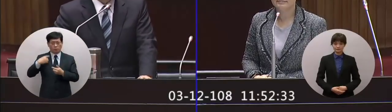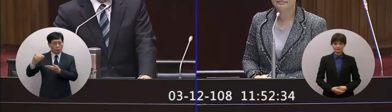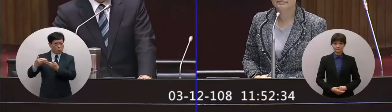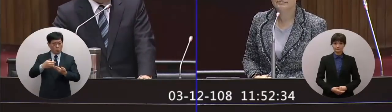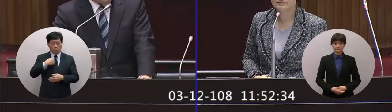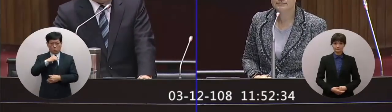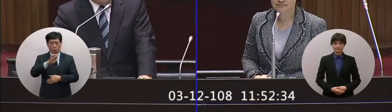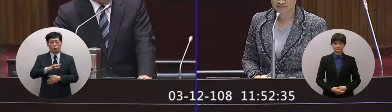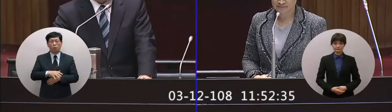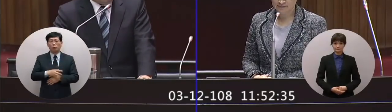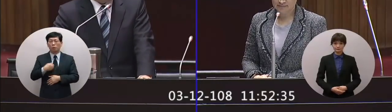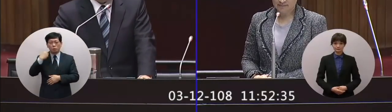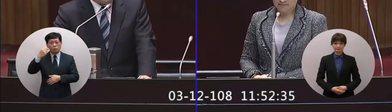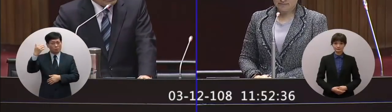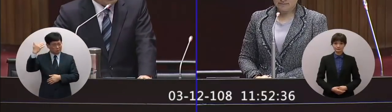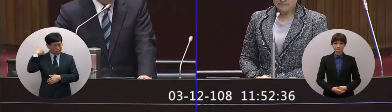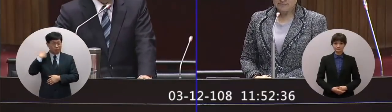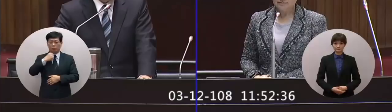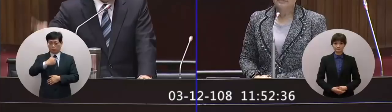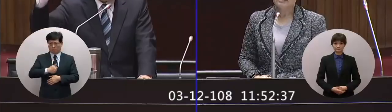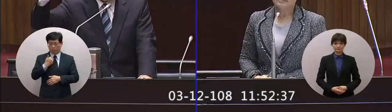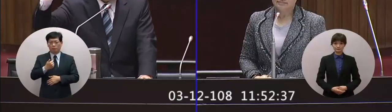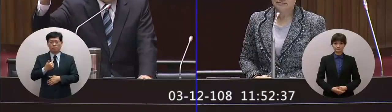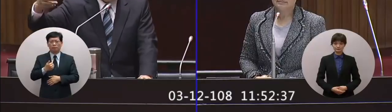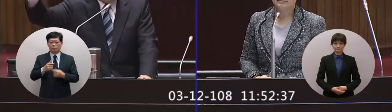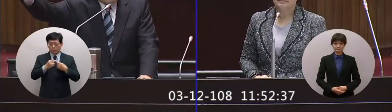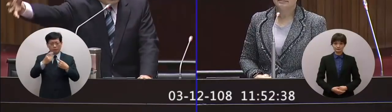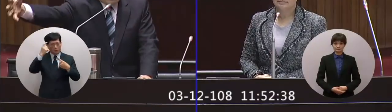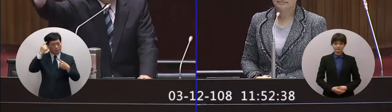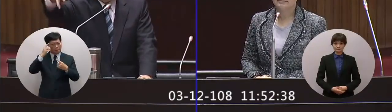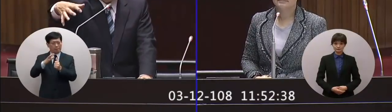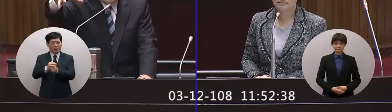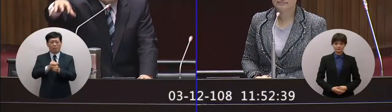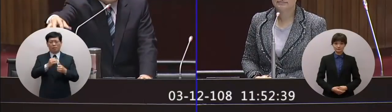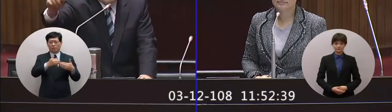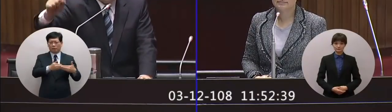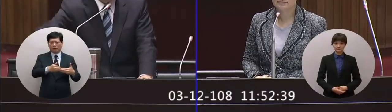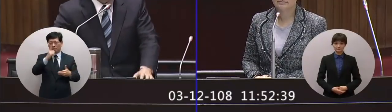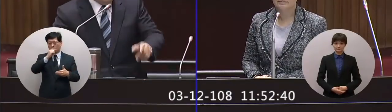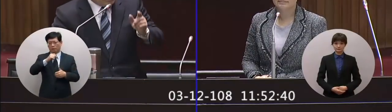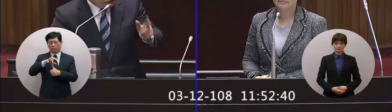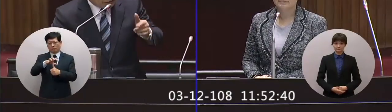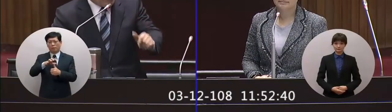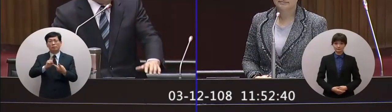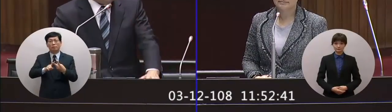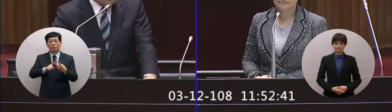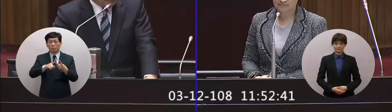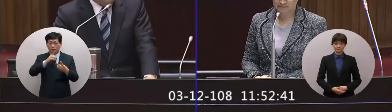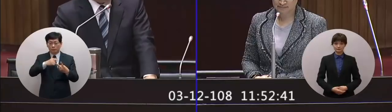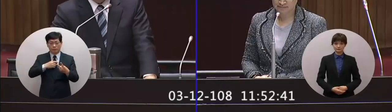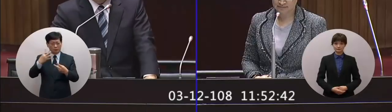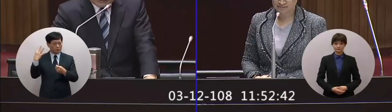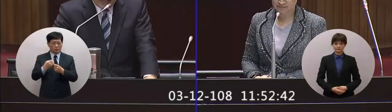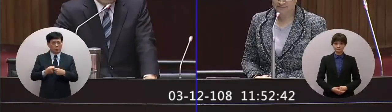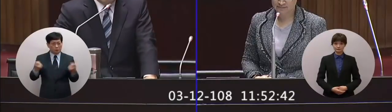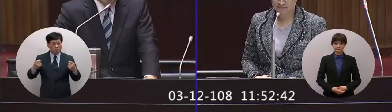到台湾。我觉得台湾过去就真的，一个是思想上被大陆思想限制，一个就是被多少